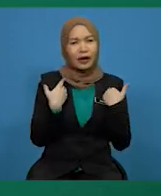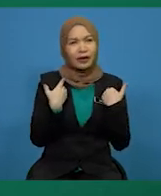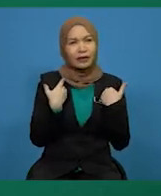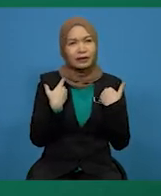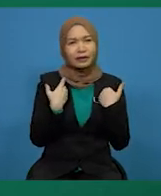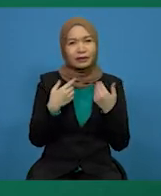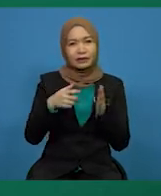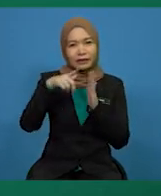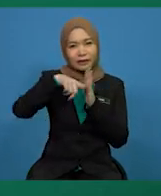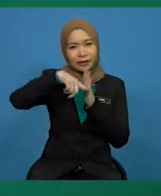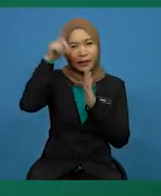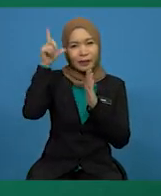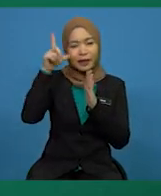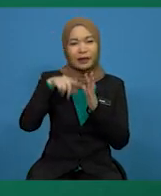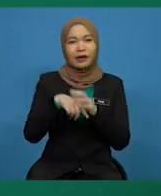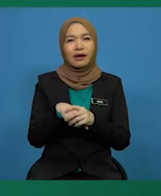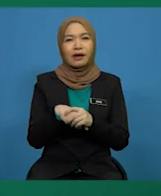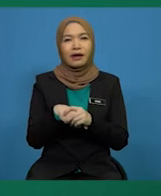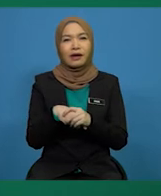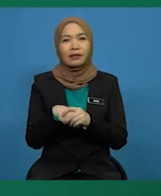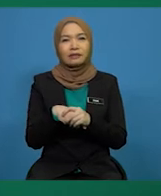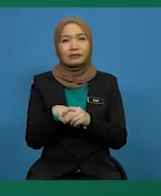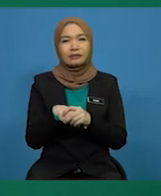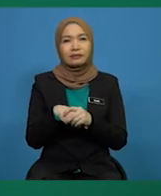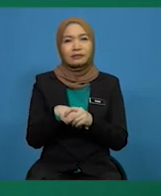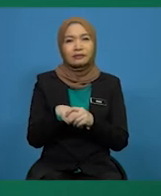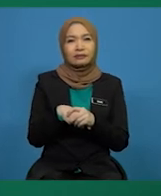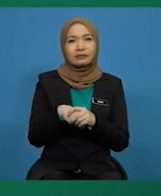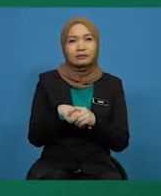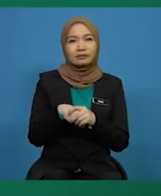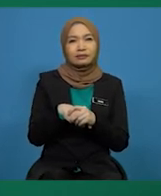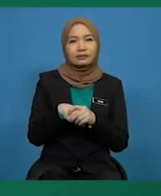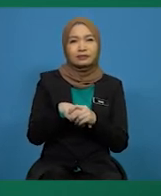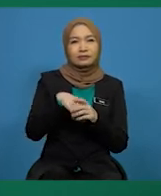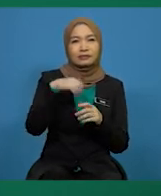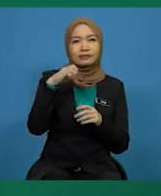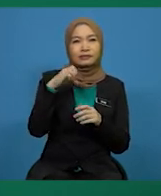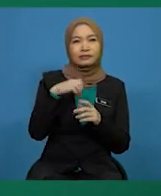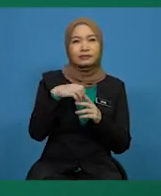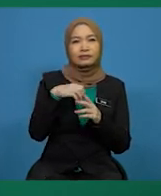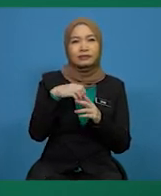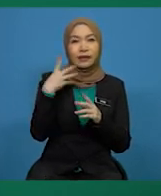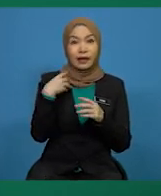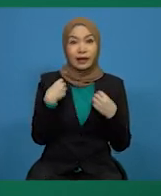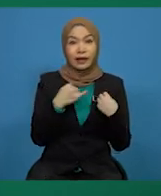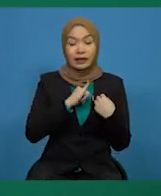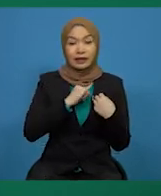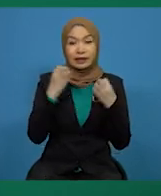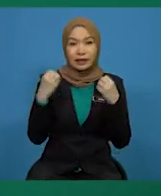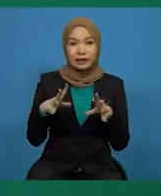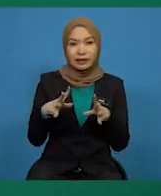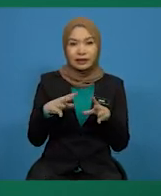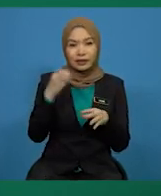penawaran sebanyak EOA. Dalam perbincangan sebelum ini, saya telah menjelaskan